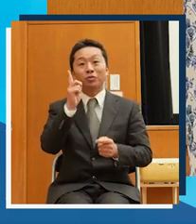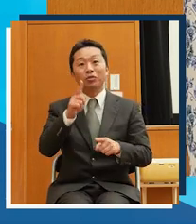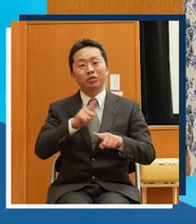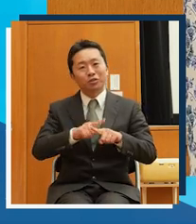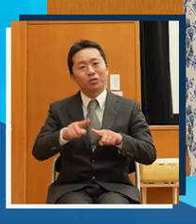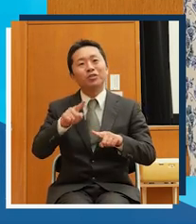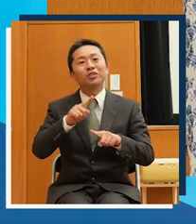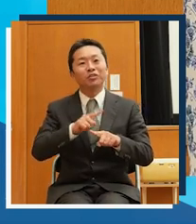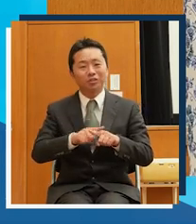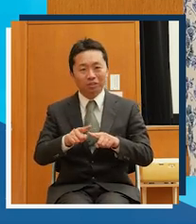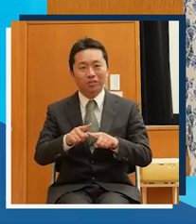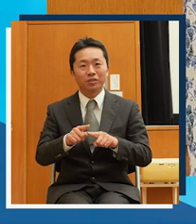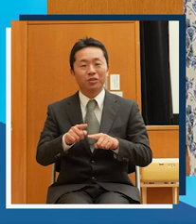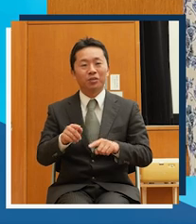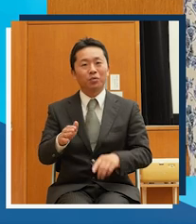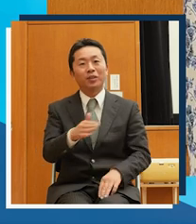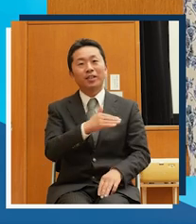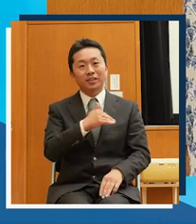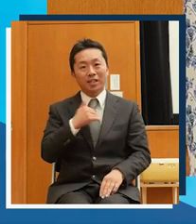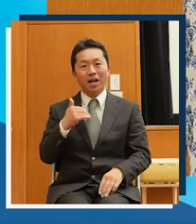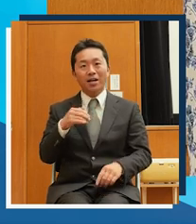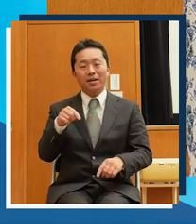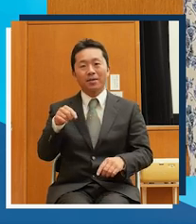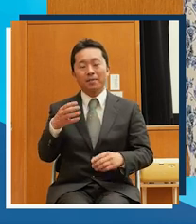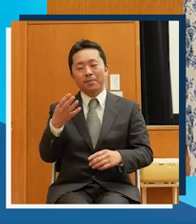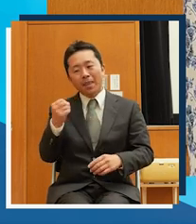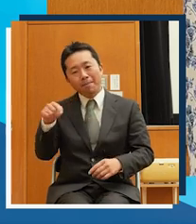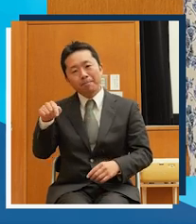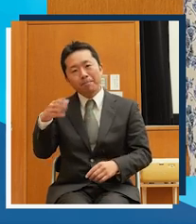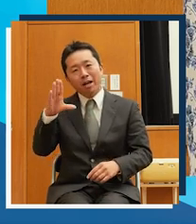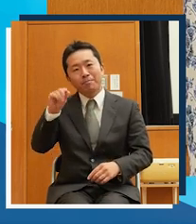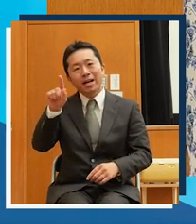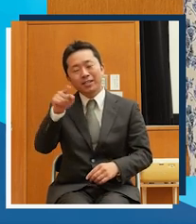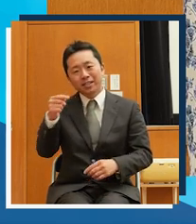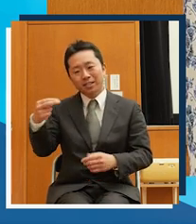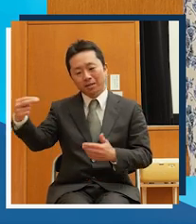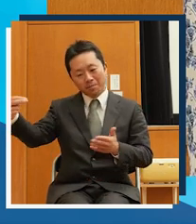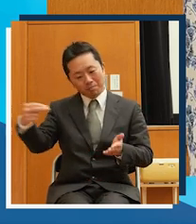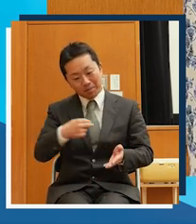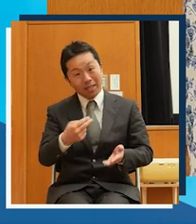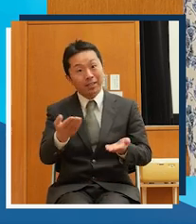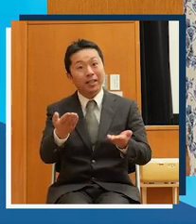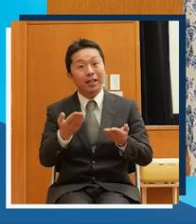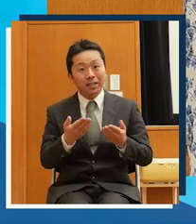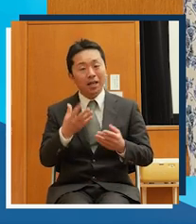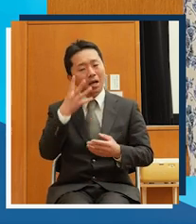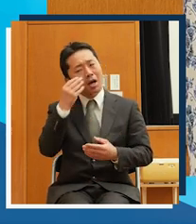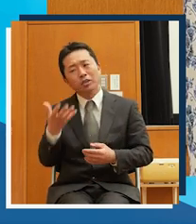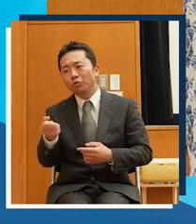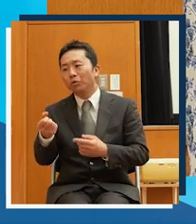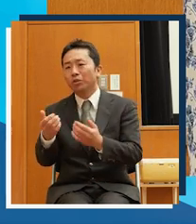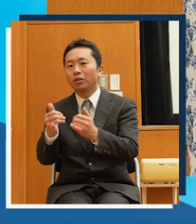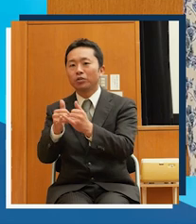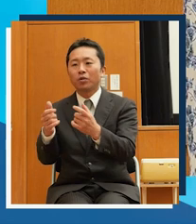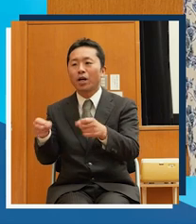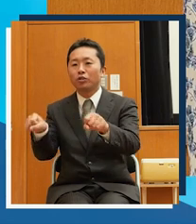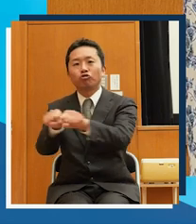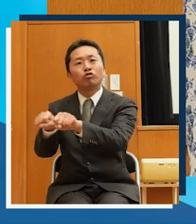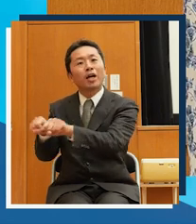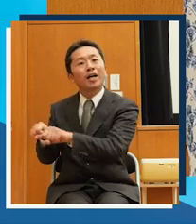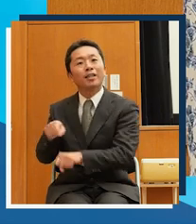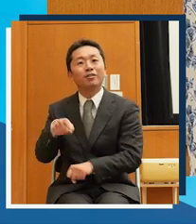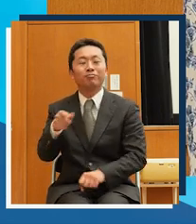てみんなの私が載せることで何百人っていう人が見てくださってその人がまた少しずつ関心持ってっていうので繋がっていくことかなていう風に思っ